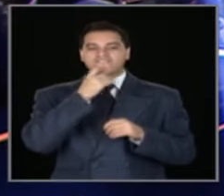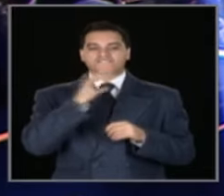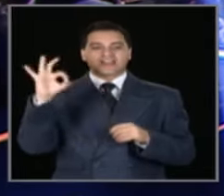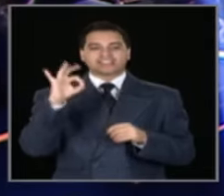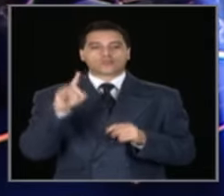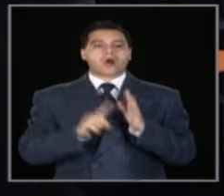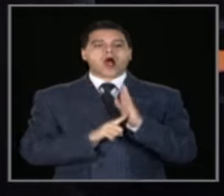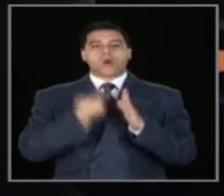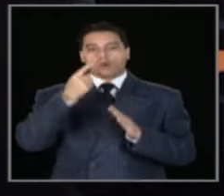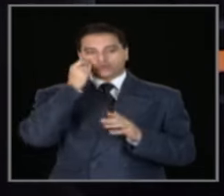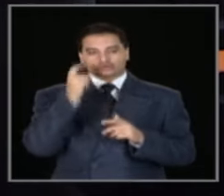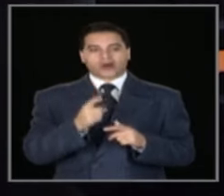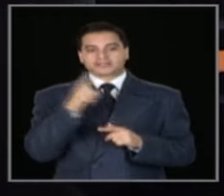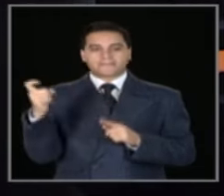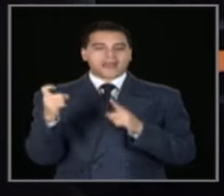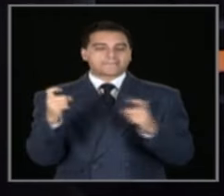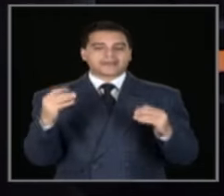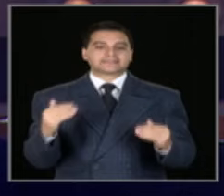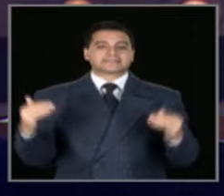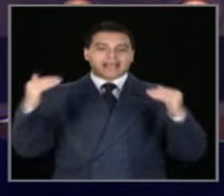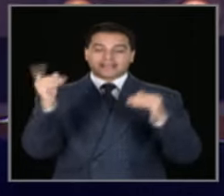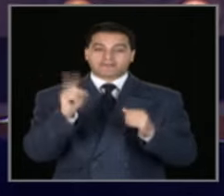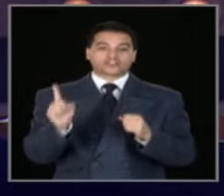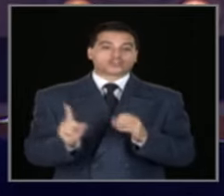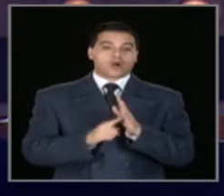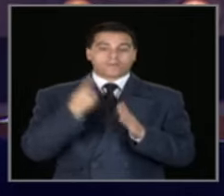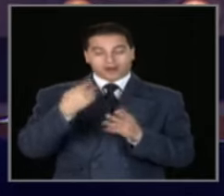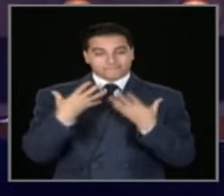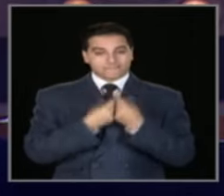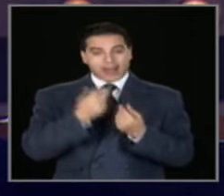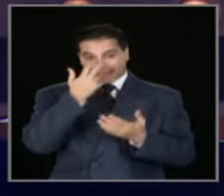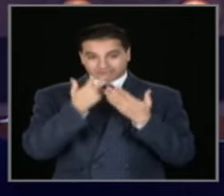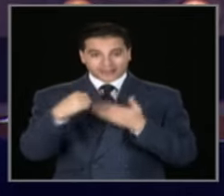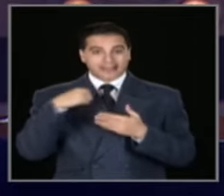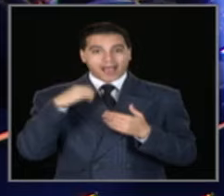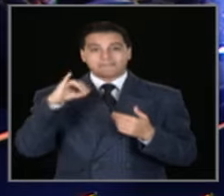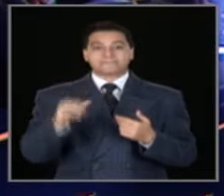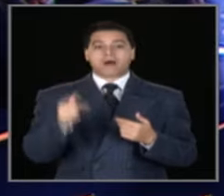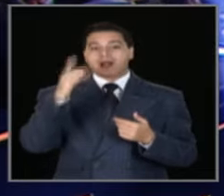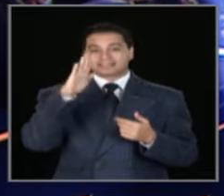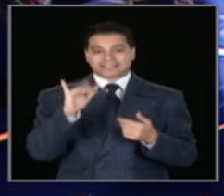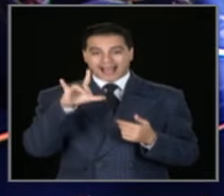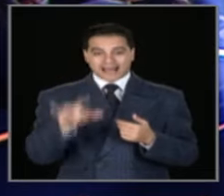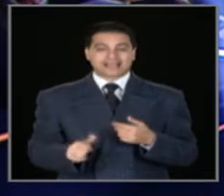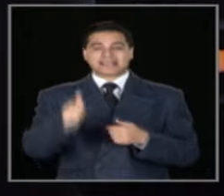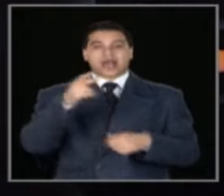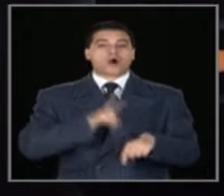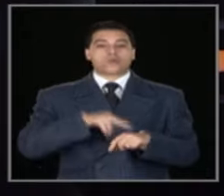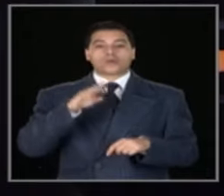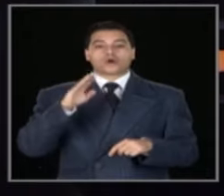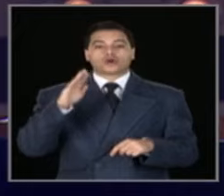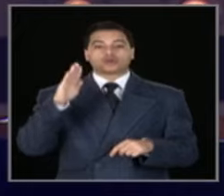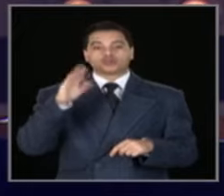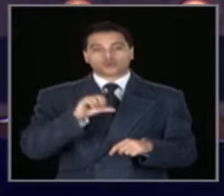و100 هنا، مفيش حد غيره عاملها. صح يا بدري. لعب في مارسيليا وسانت تيان وستام يونايتد وليل